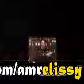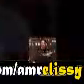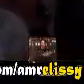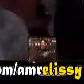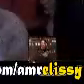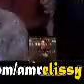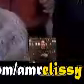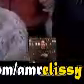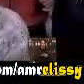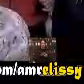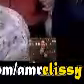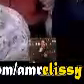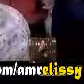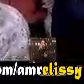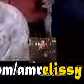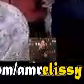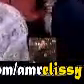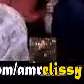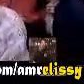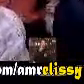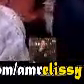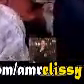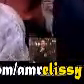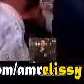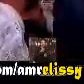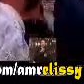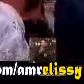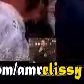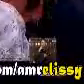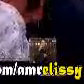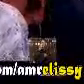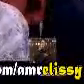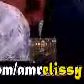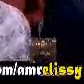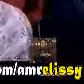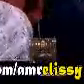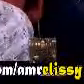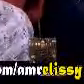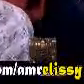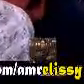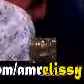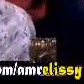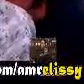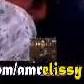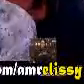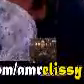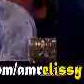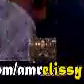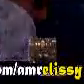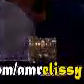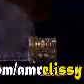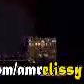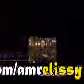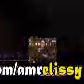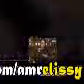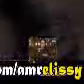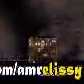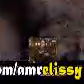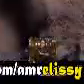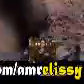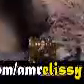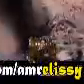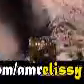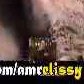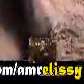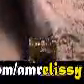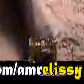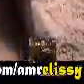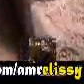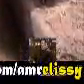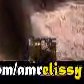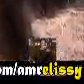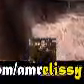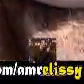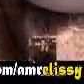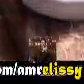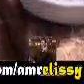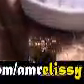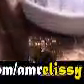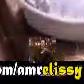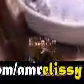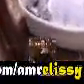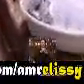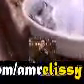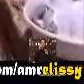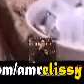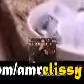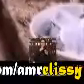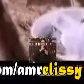والله. يعني بنعاني من المياه وكده، وما فيش عندنا مجاري عشان نرمي المياه، ودي انضف مياه بنغسل فيها عشان ما بتوصلش البيوت، يعني كده تيجي